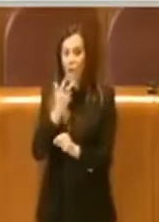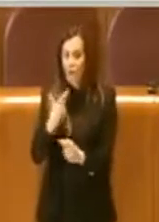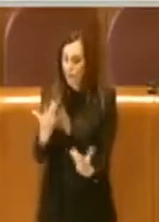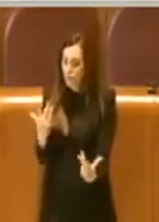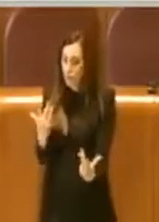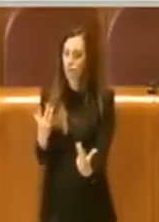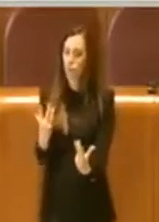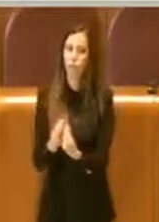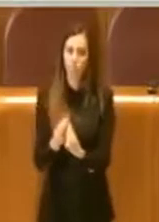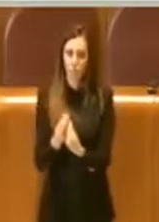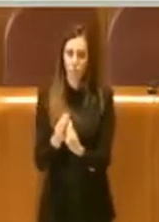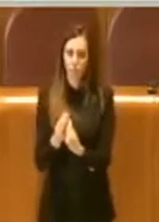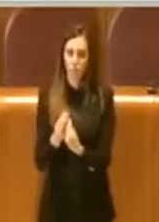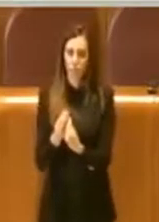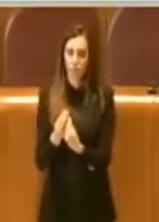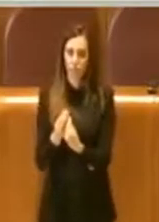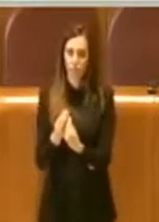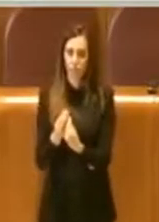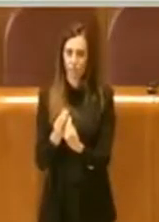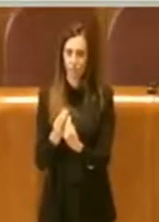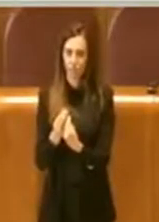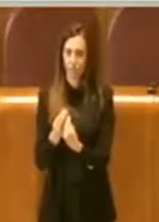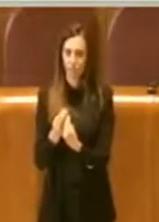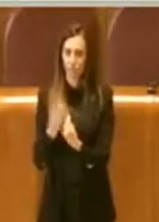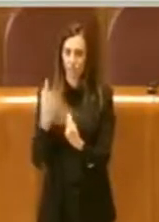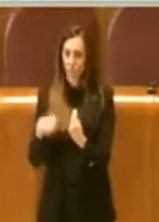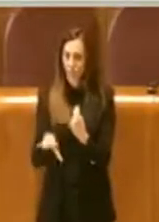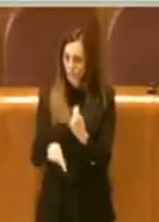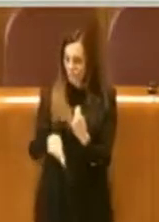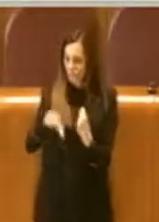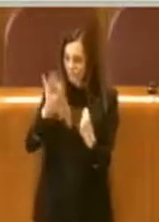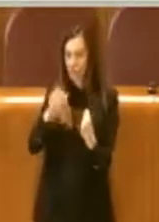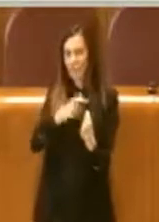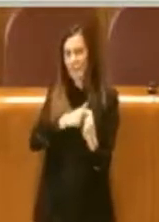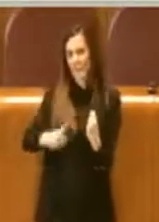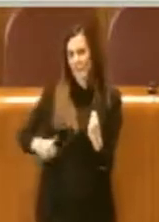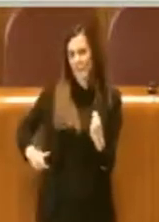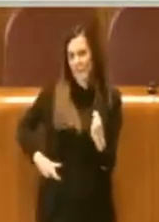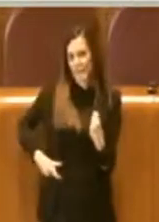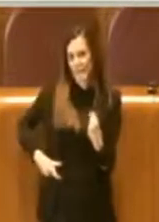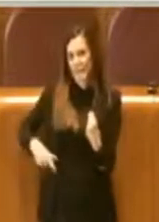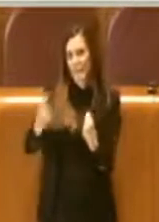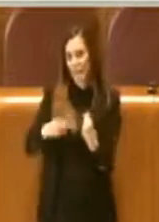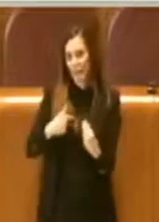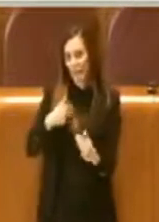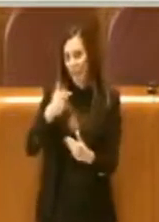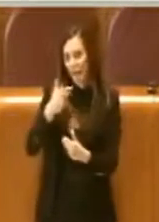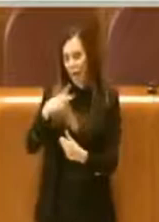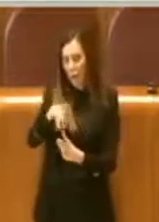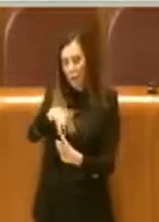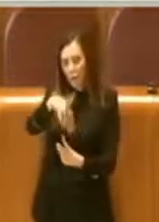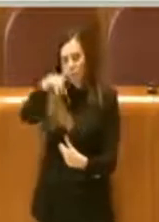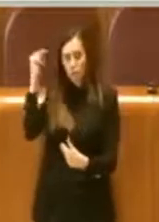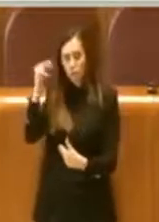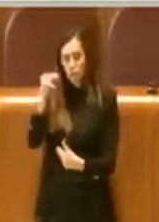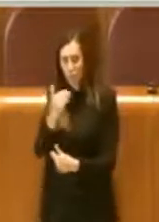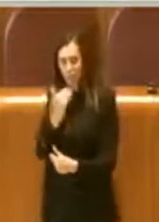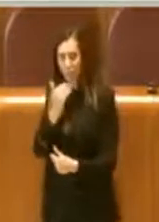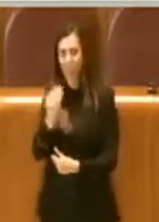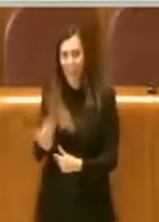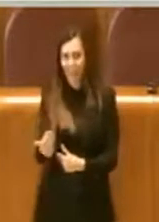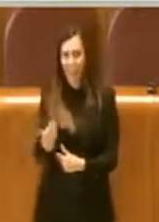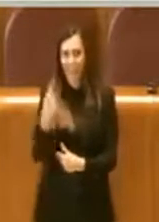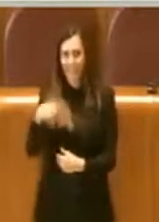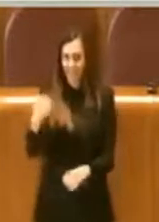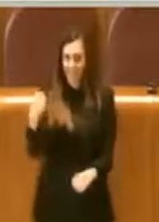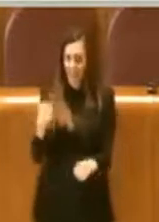unirmi a quello che è l'indirizzo della sindaca nell'andare a riconoscere e ringraziare